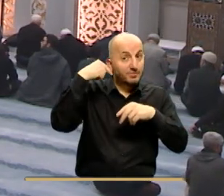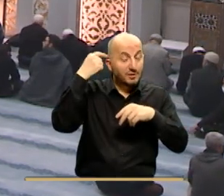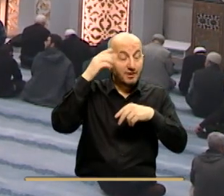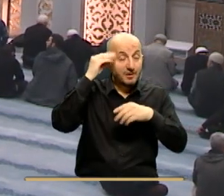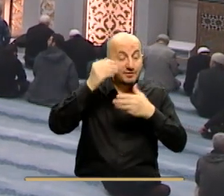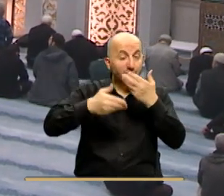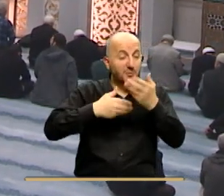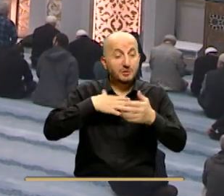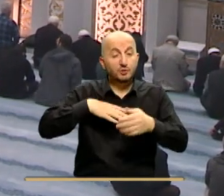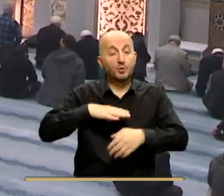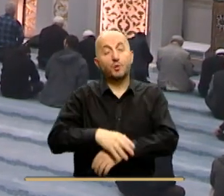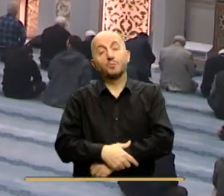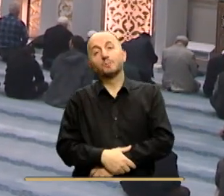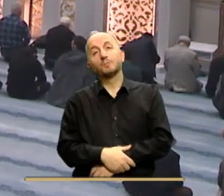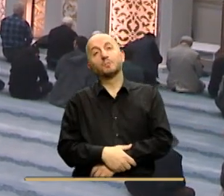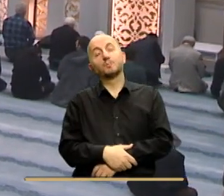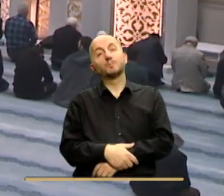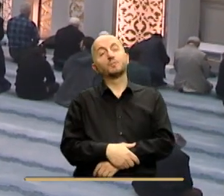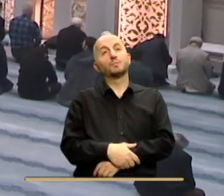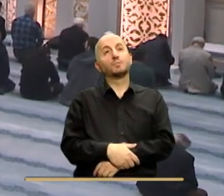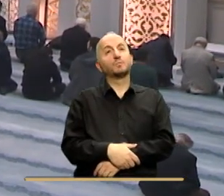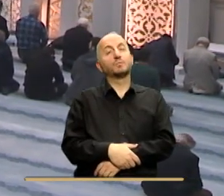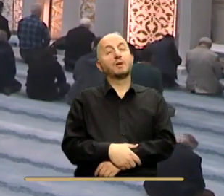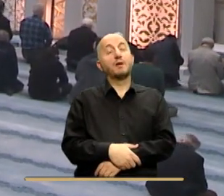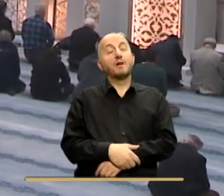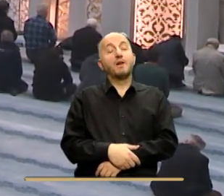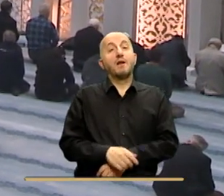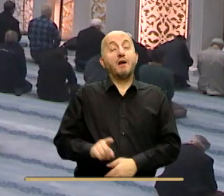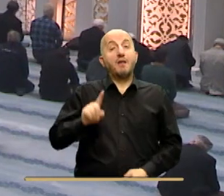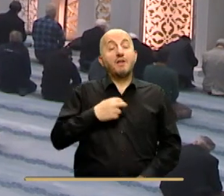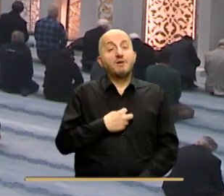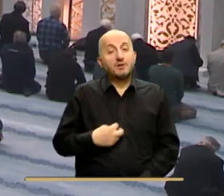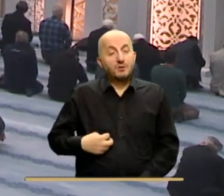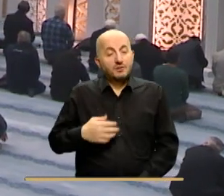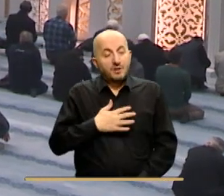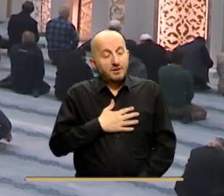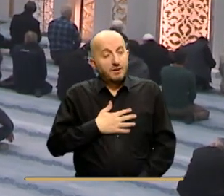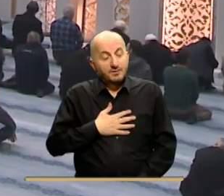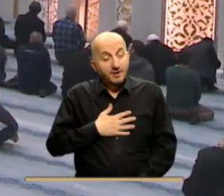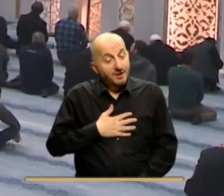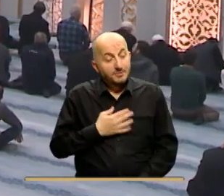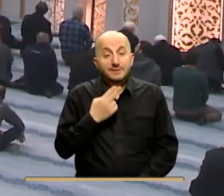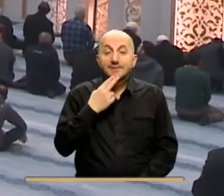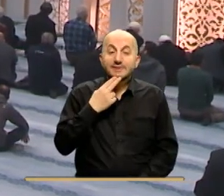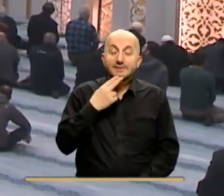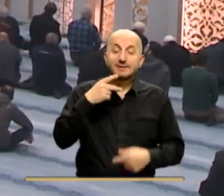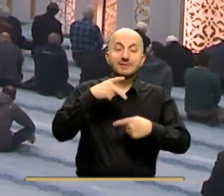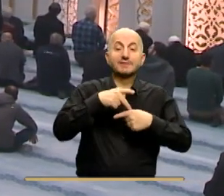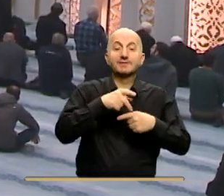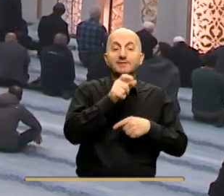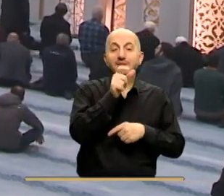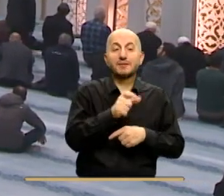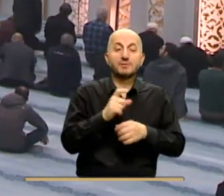istiyorum. Allah Resulü Aleyhisselatü Vesselam muhtereme kızı Zeynep'i